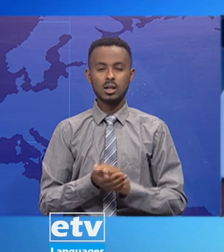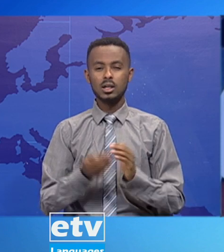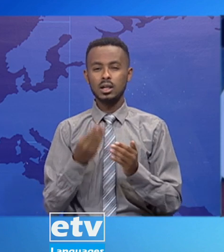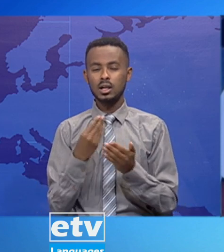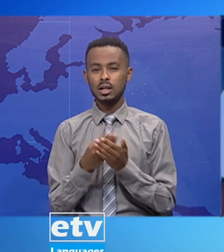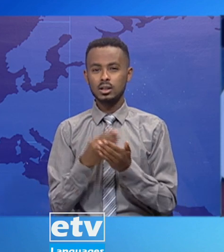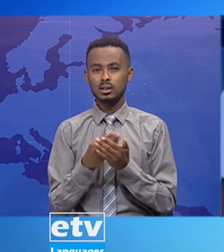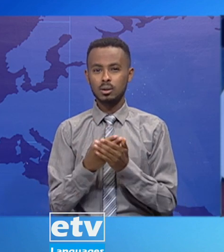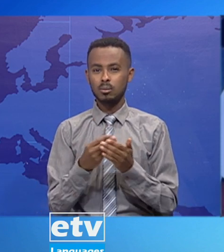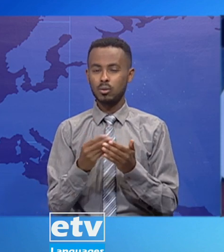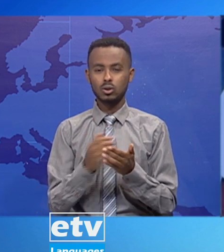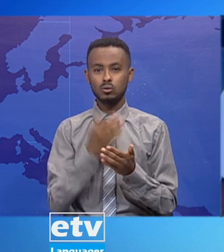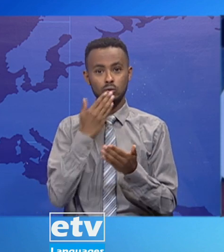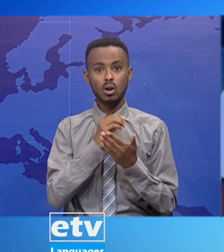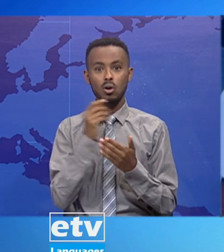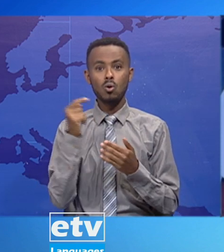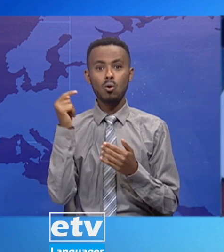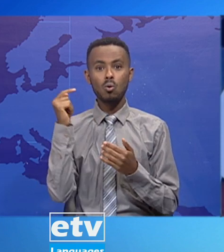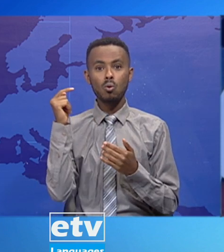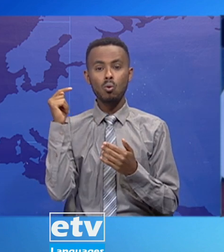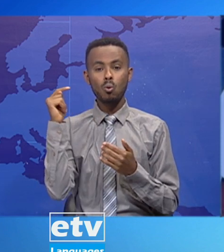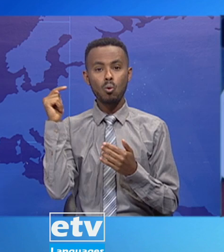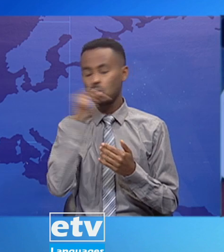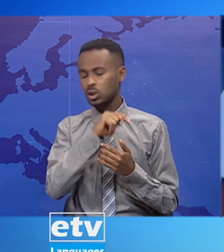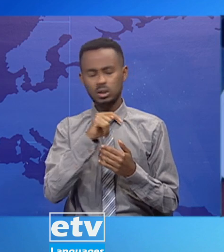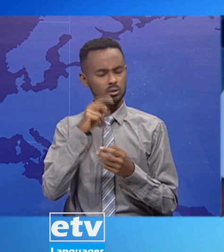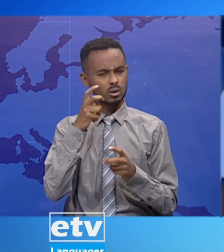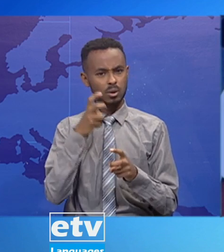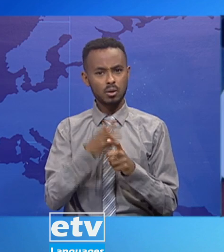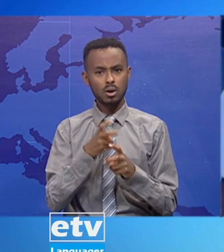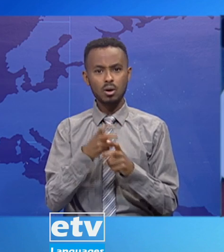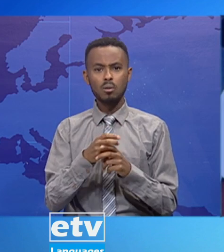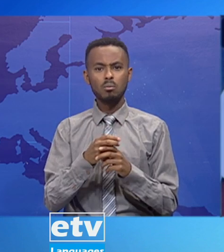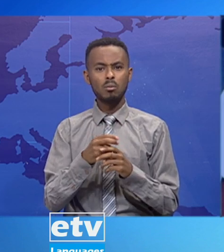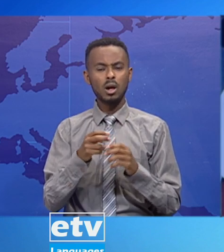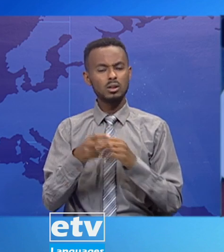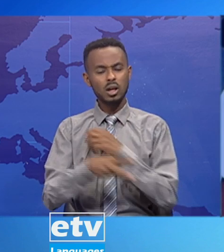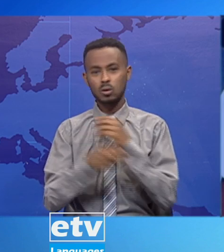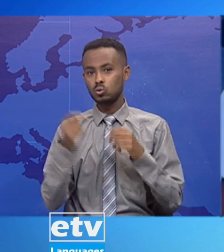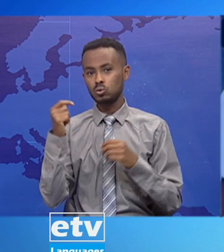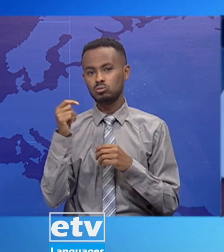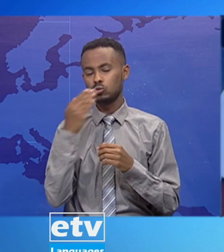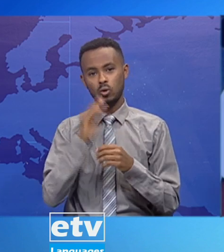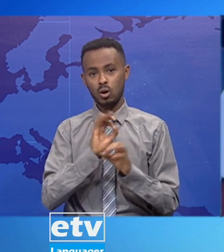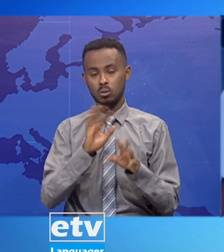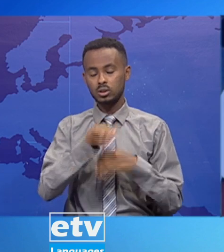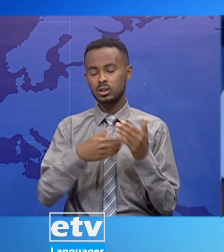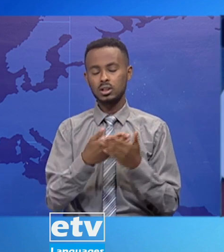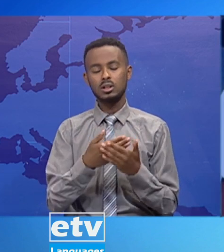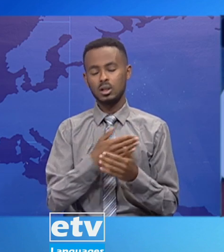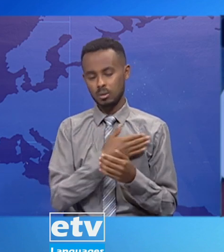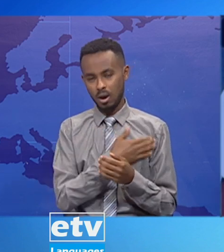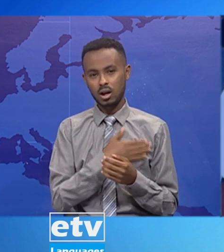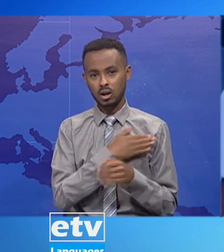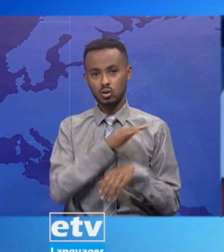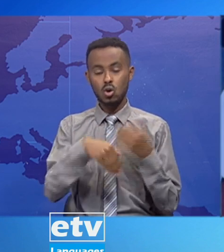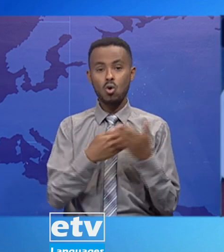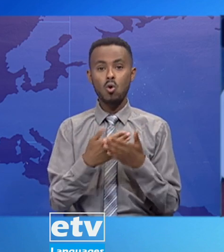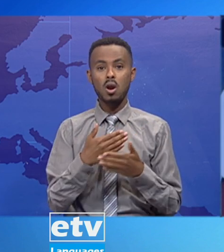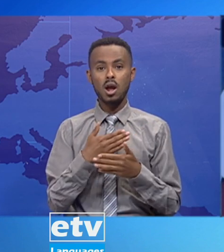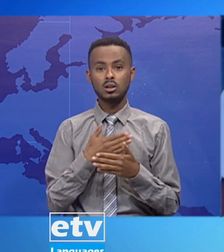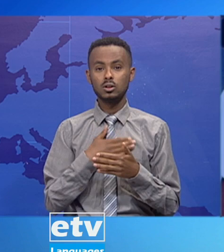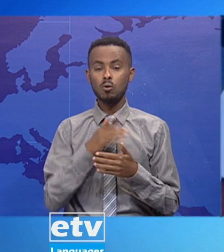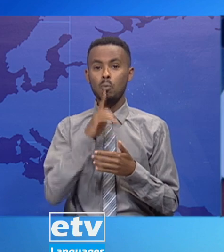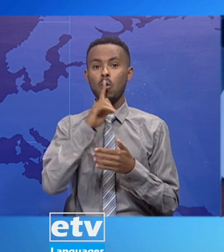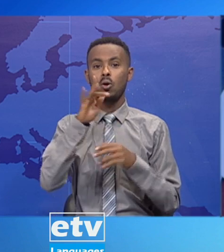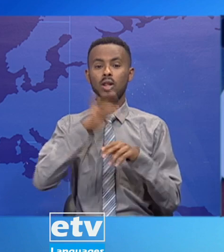የገንዘብ መውሰድ ገንዘብ ቁጥር አለው፣ ውሸት ግን ቁጥር የለውም፣ ማጭበርበር ቁጥር የለውም። ስለሆነም እባካችሁ ሁላችንም